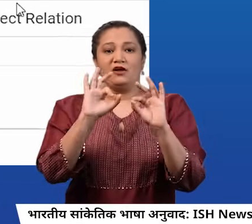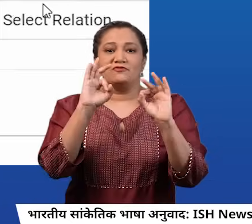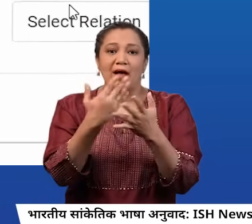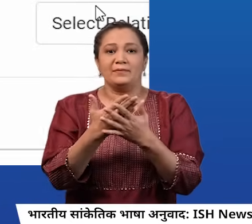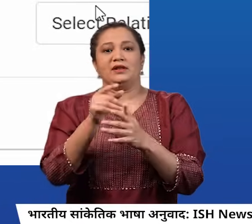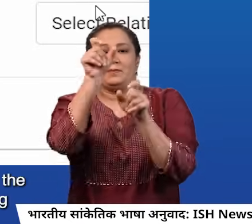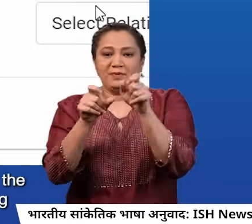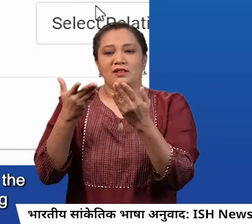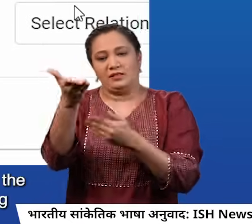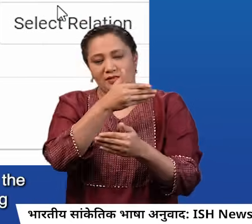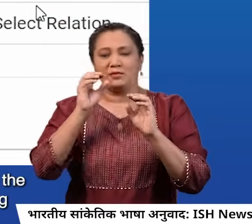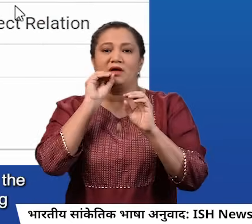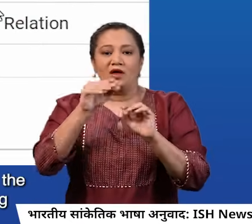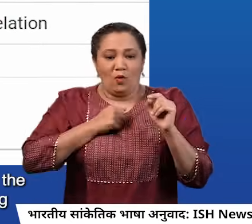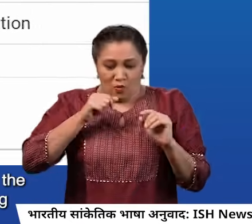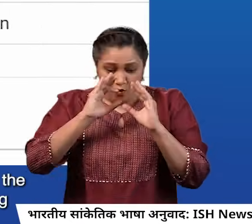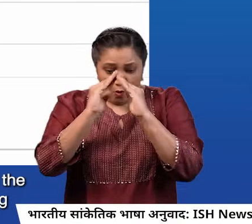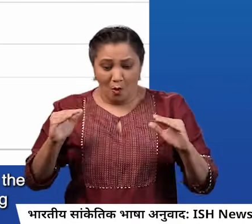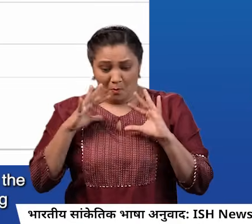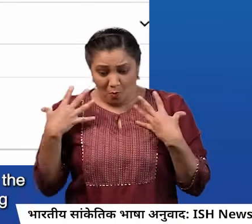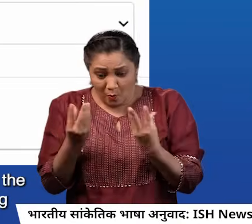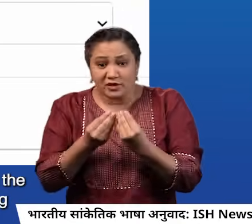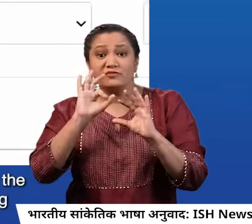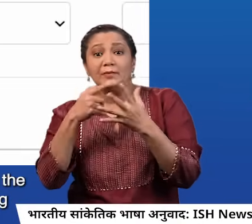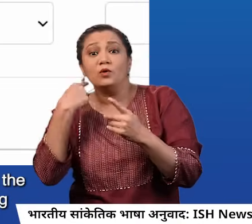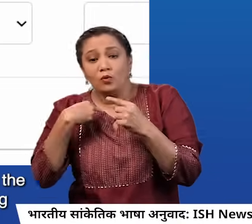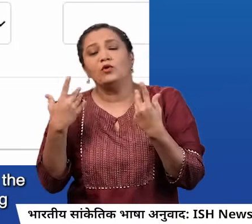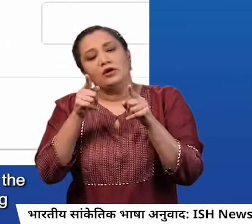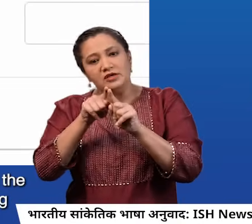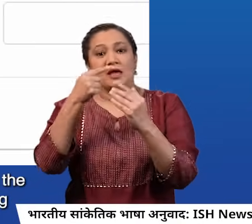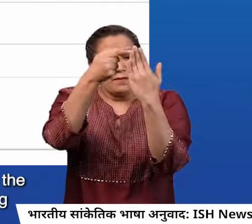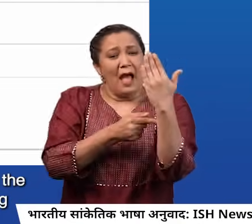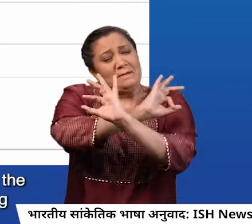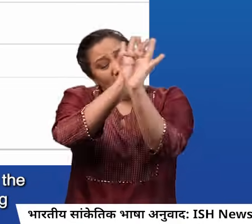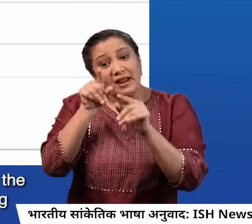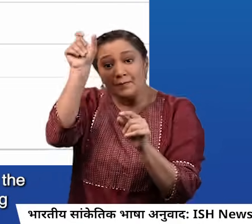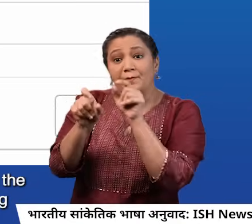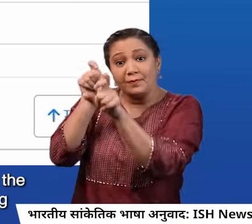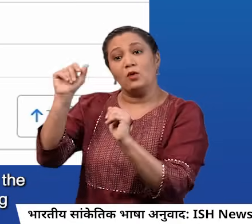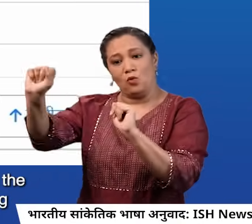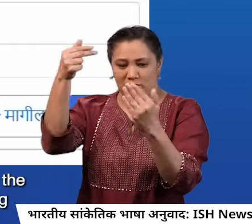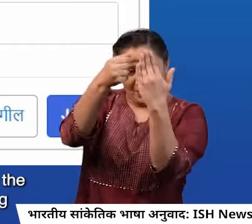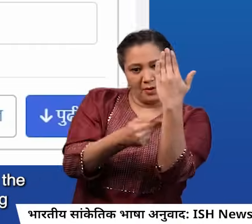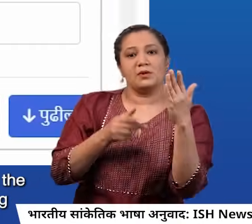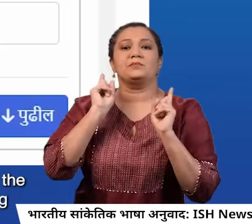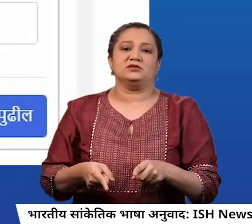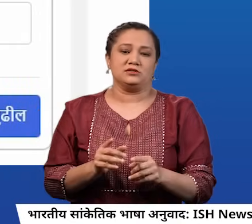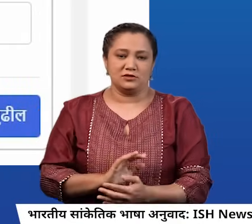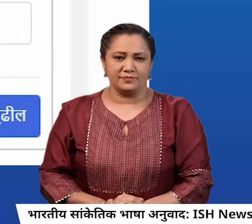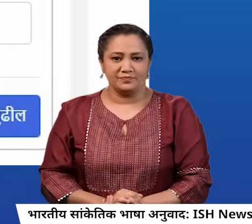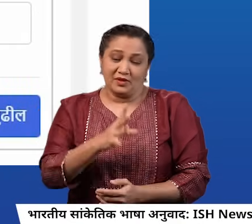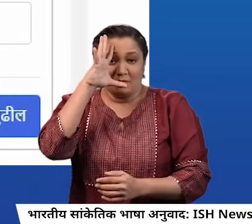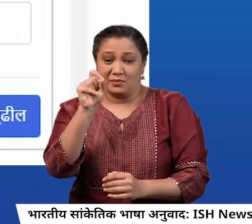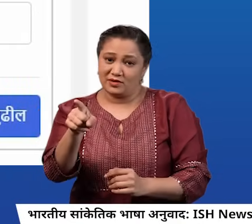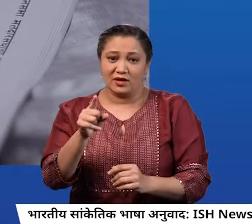समोरालेले टप्यात अपलेला आपन राहात असलेले सध्याचे पत्यावर मतदार यादी जन्चे नाव है अशा आपले कुटूम बतले सदस्याचा तप्शिल दाईचे